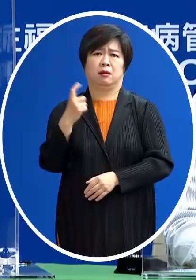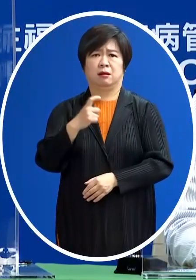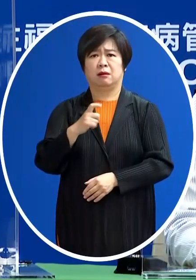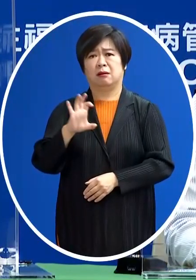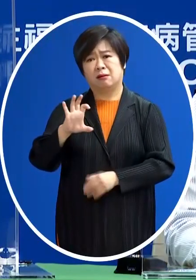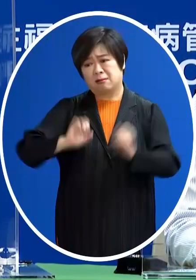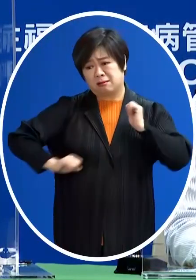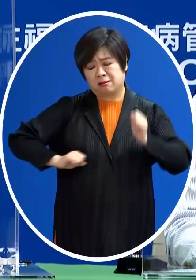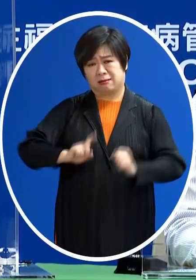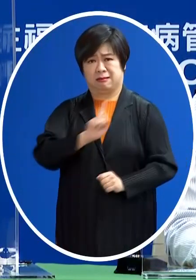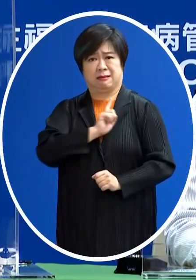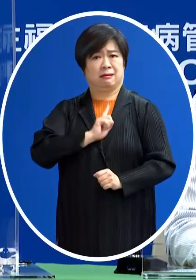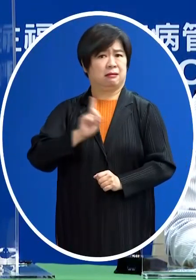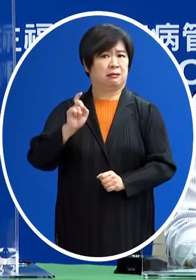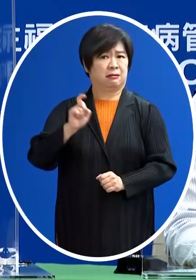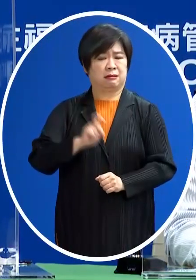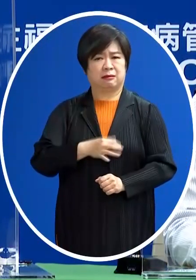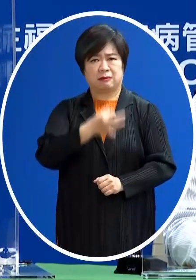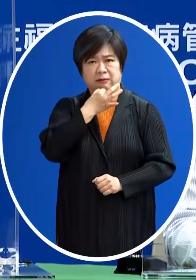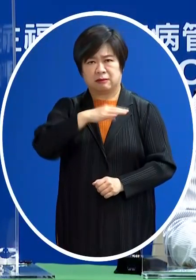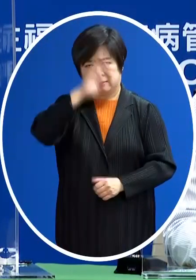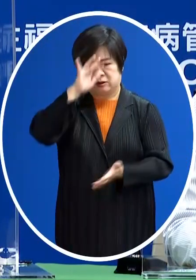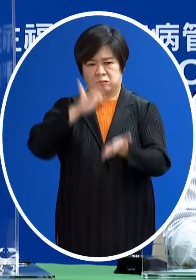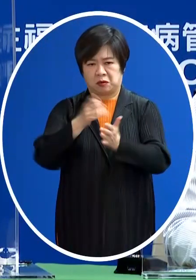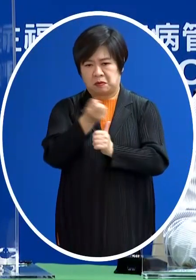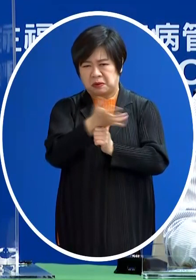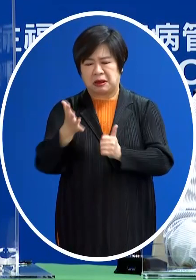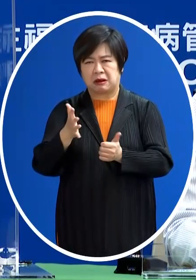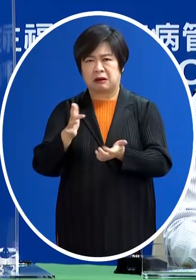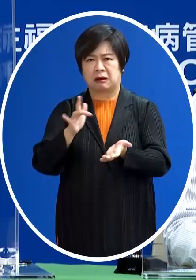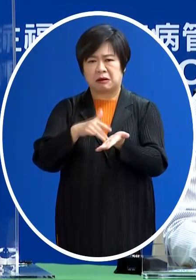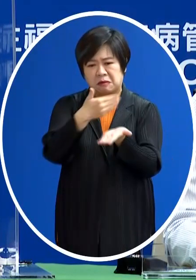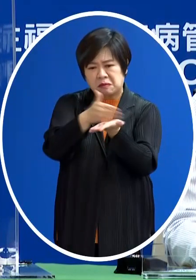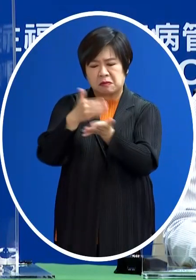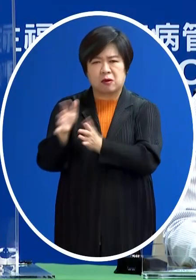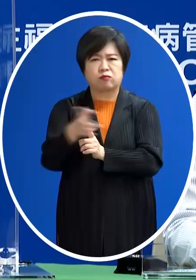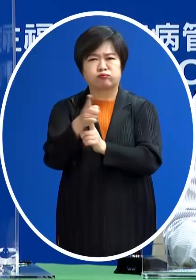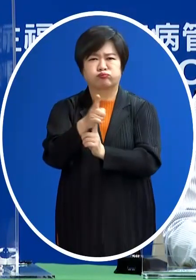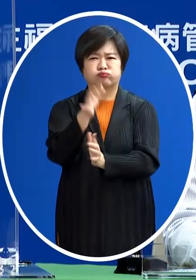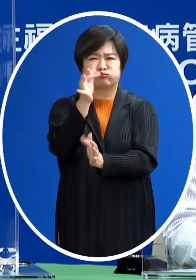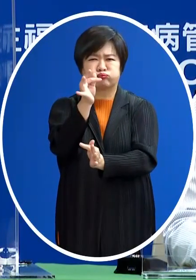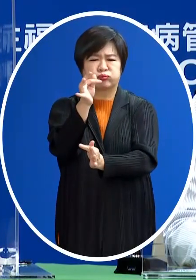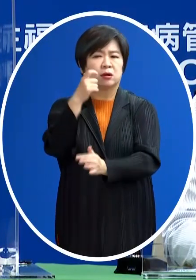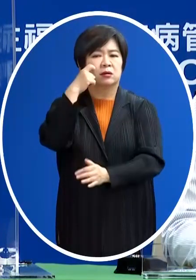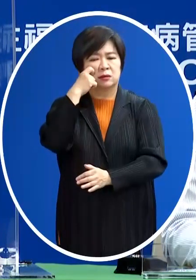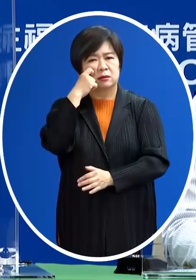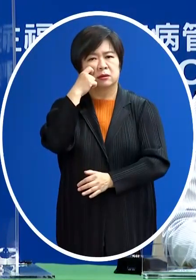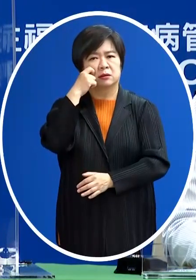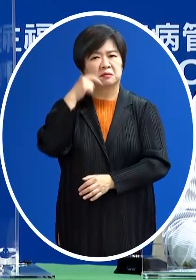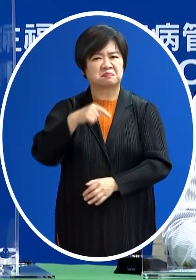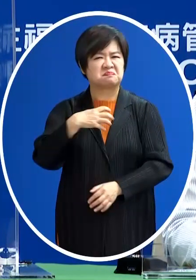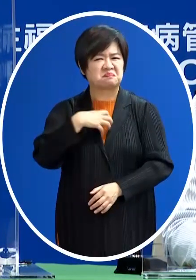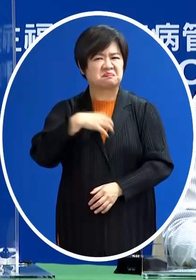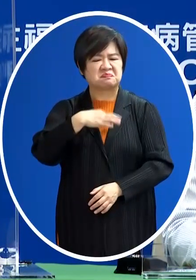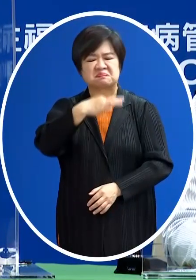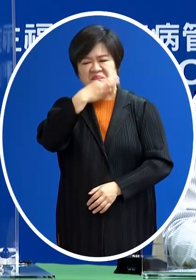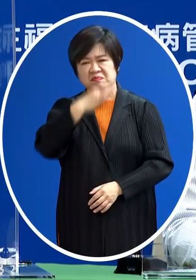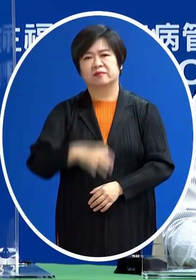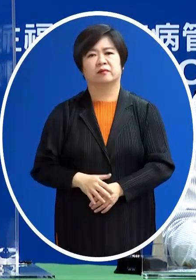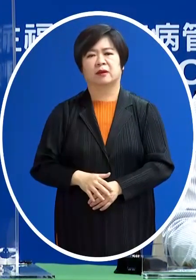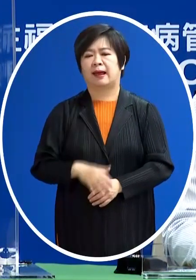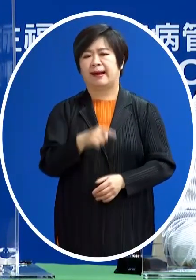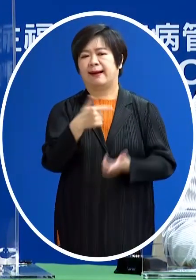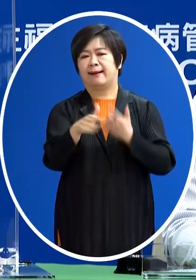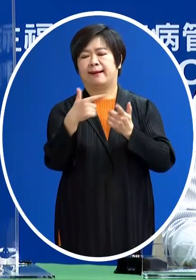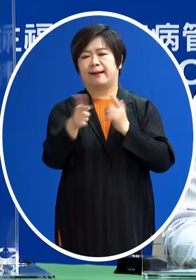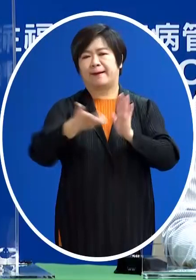毒污染之余啦，难以确实清消等等的这些环境的风险在，就不适合在这边住的，那可能就